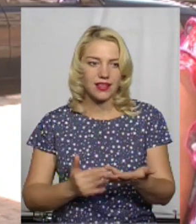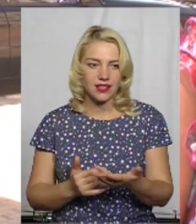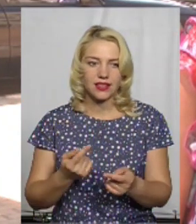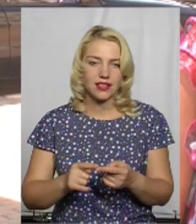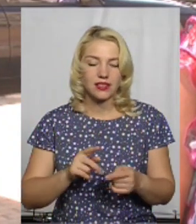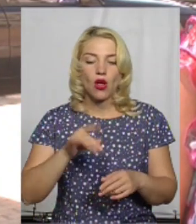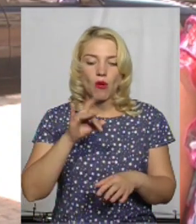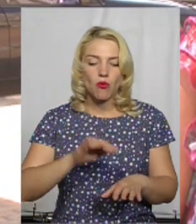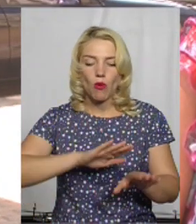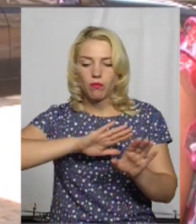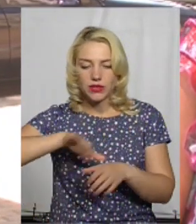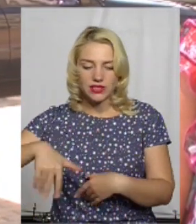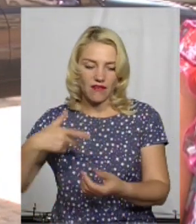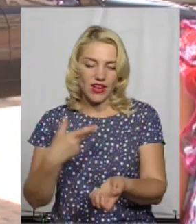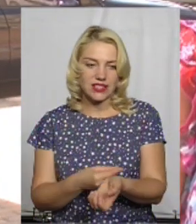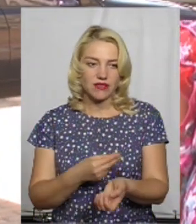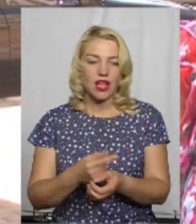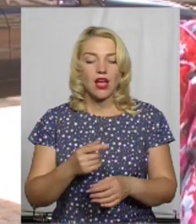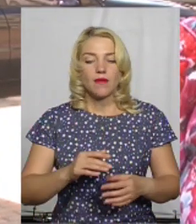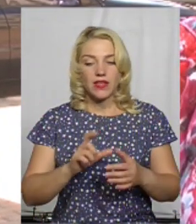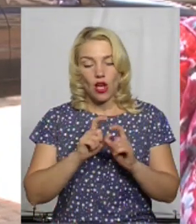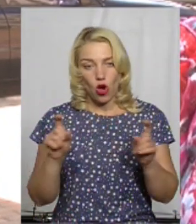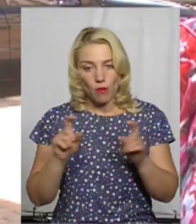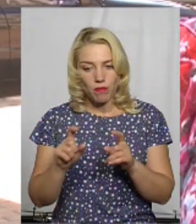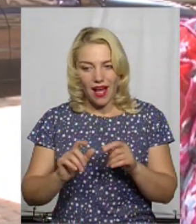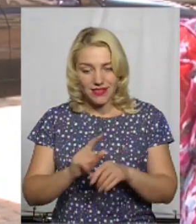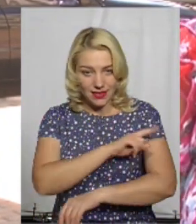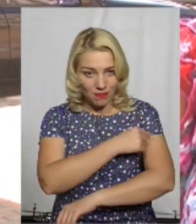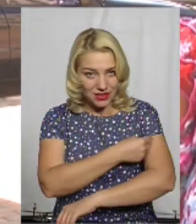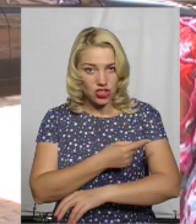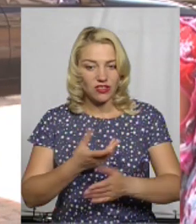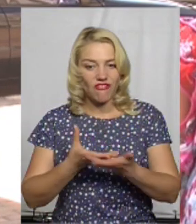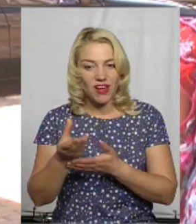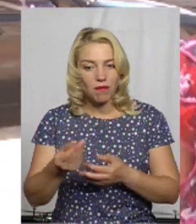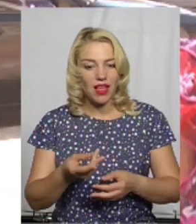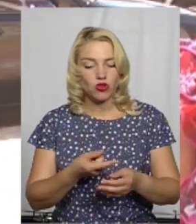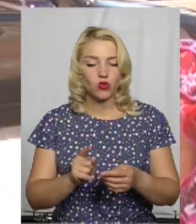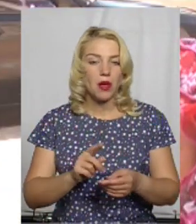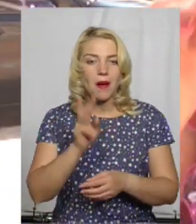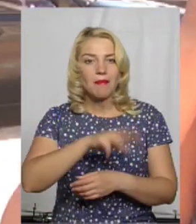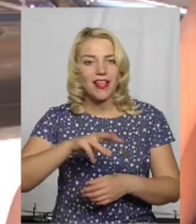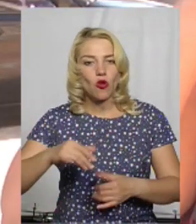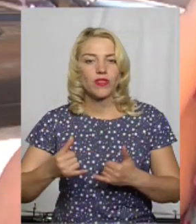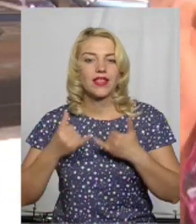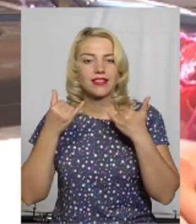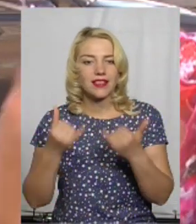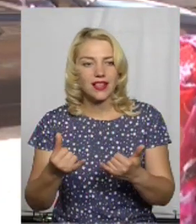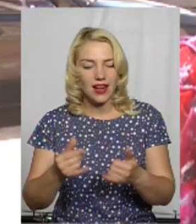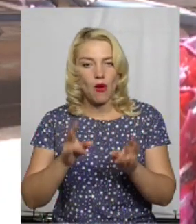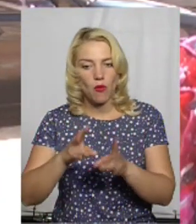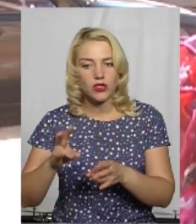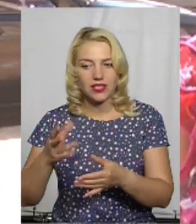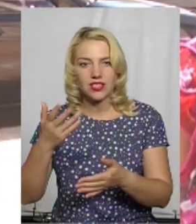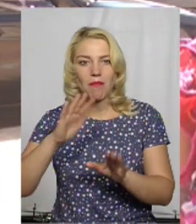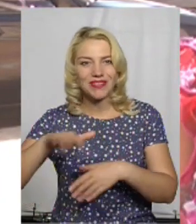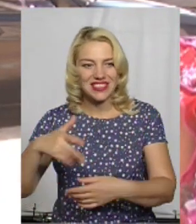поствакціональних ускладнень. Компанії виплачують мільйони для постраждалих, хоч можливо влаштувати відповідний догляд. У нас же ж мама підписує, коли